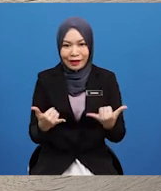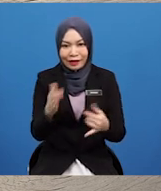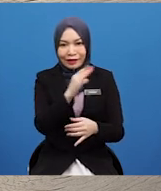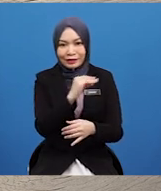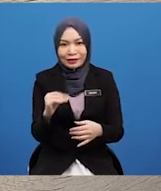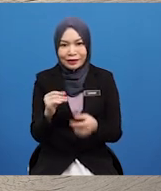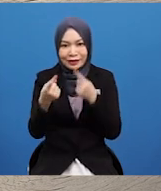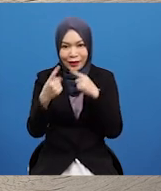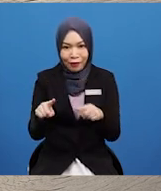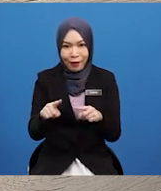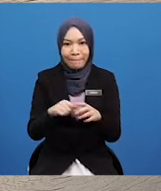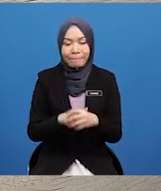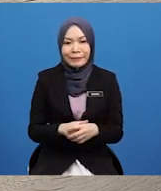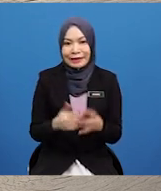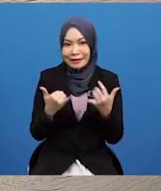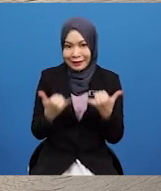ruang yang disediakan.